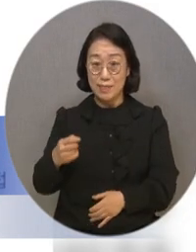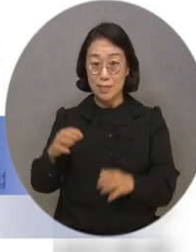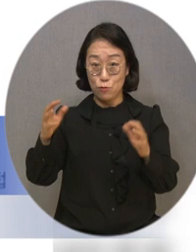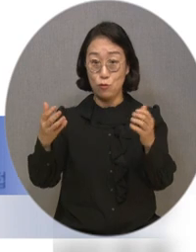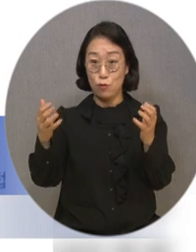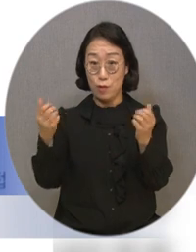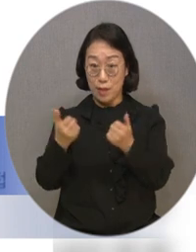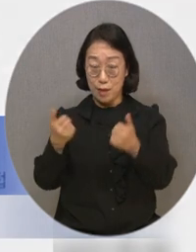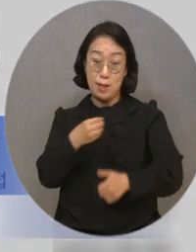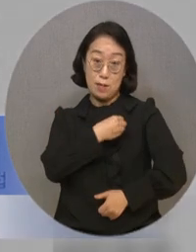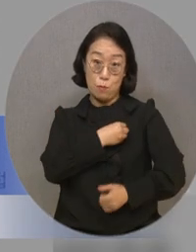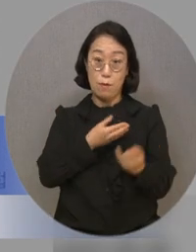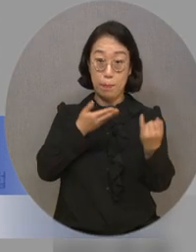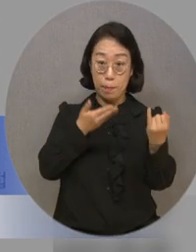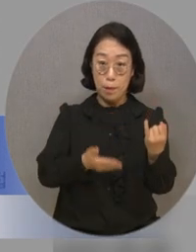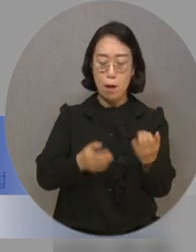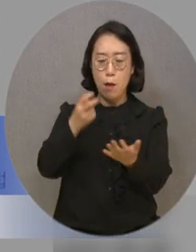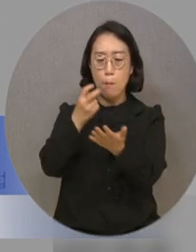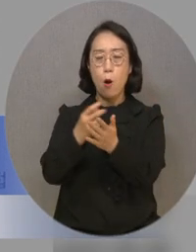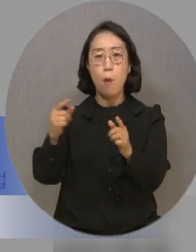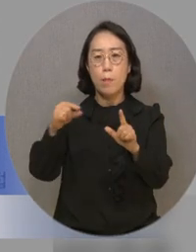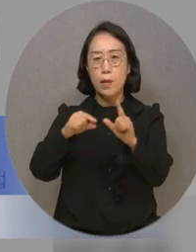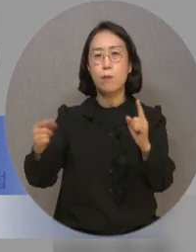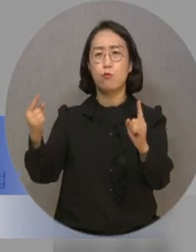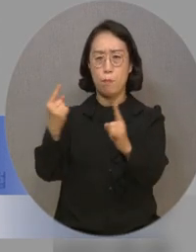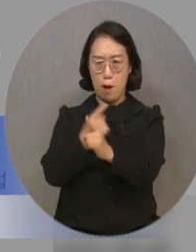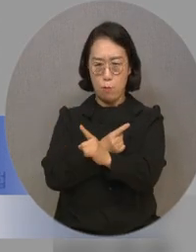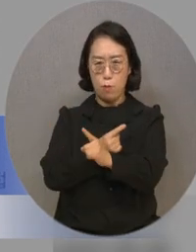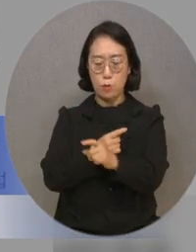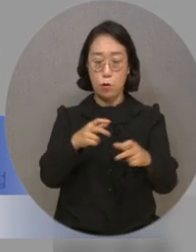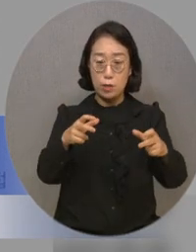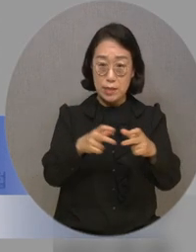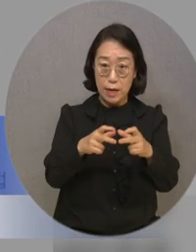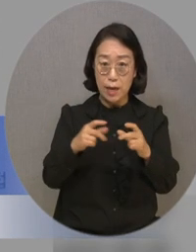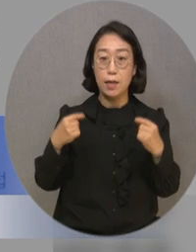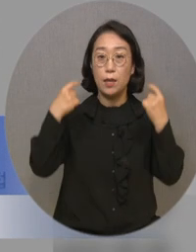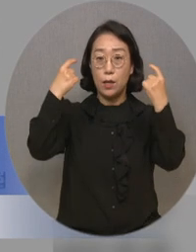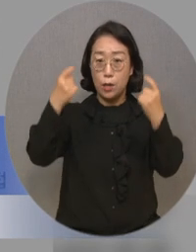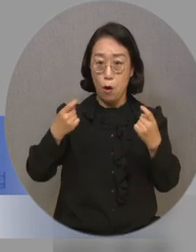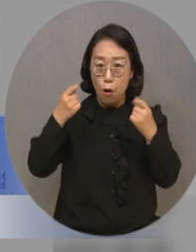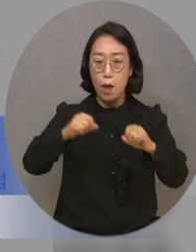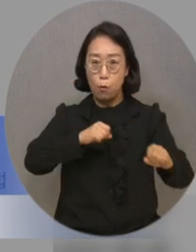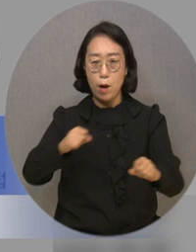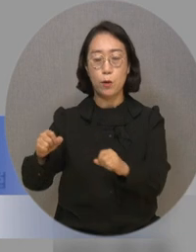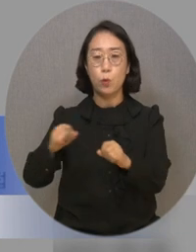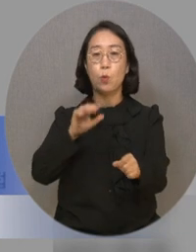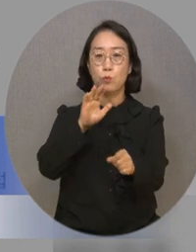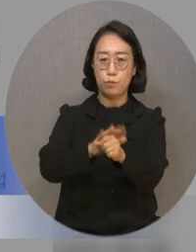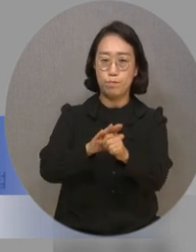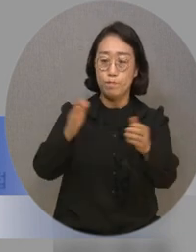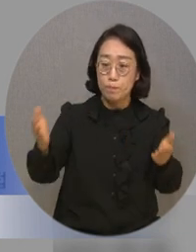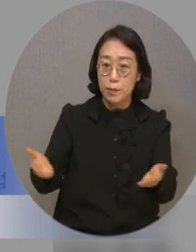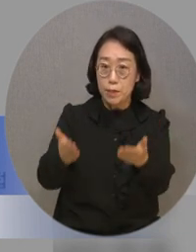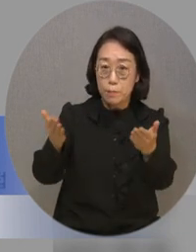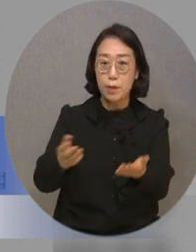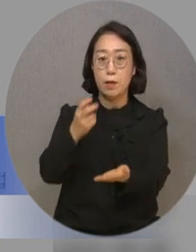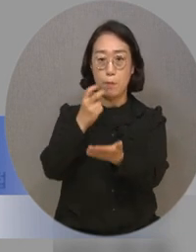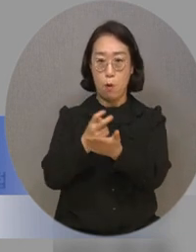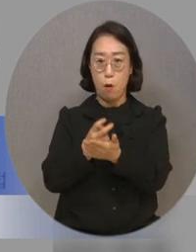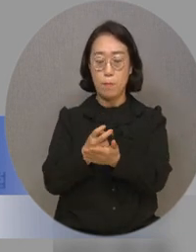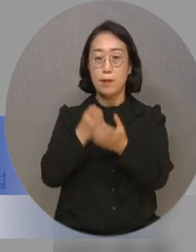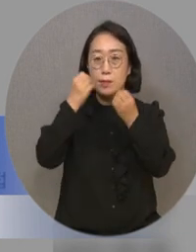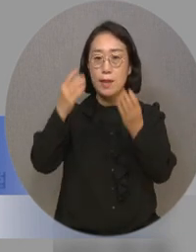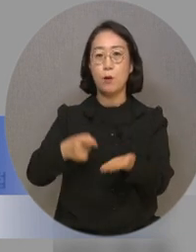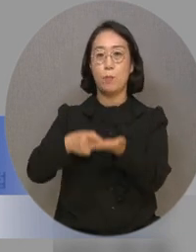의원이 관광지능법 일부를 개정해이 국가가 장애인의 관광 활동을 장려하고이 지원토록 하는 내용의